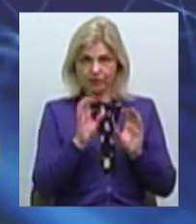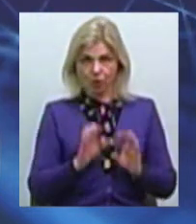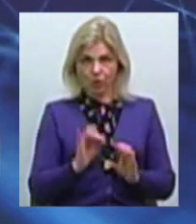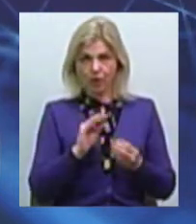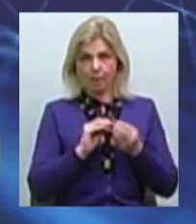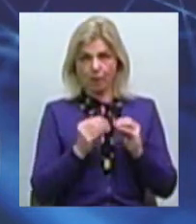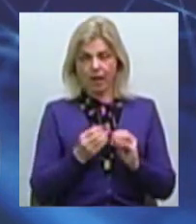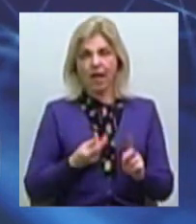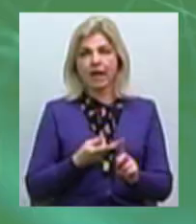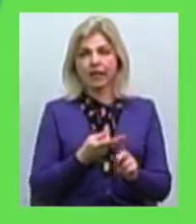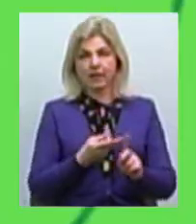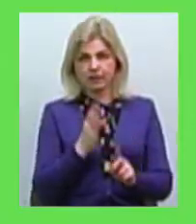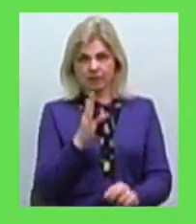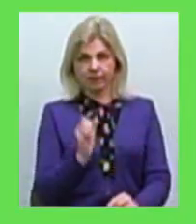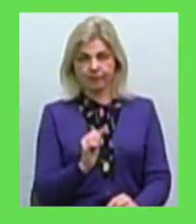ласка